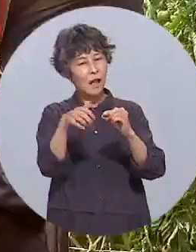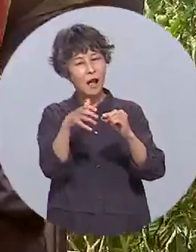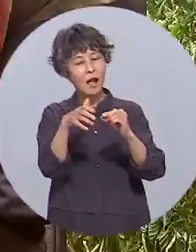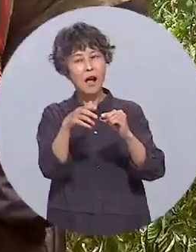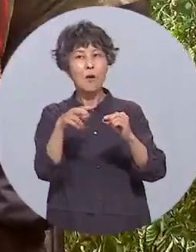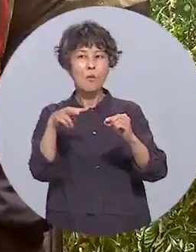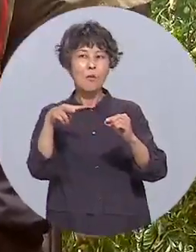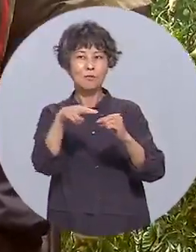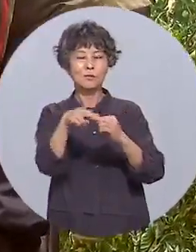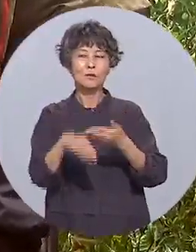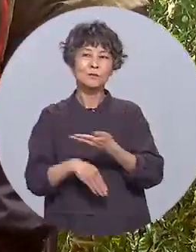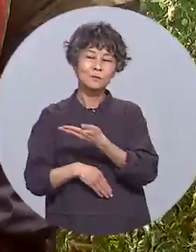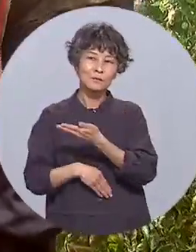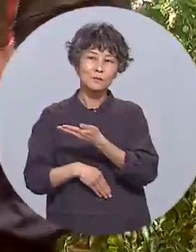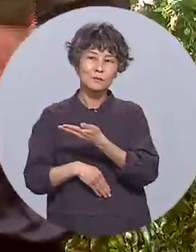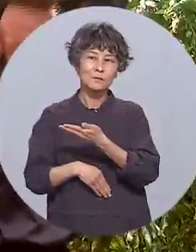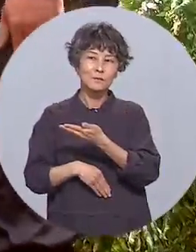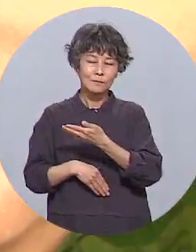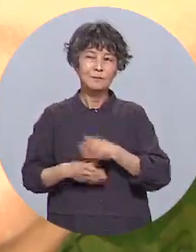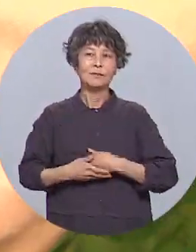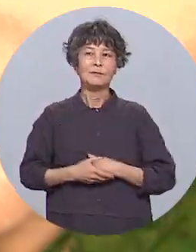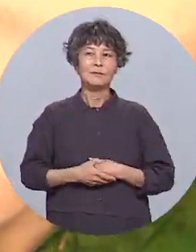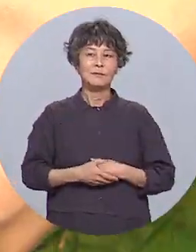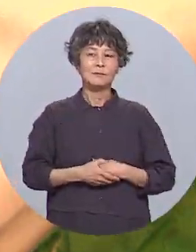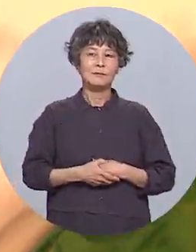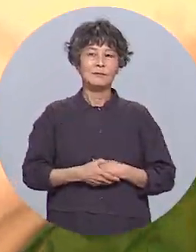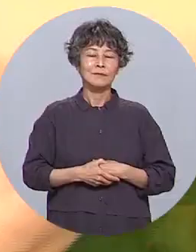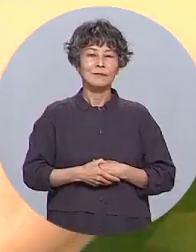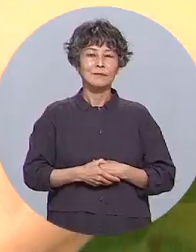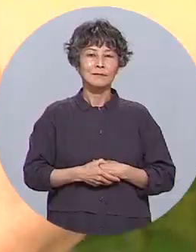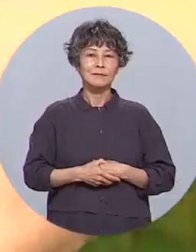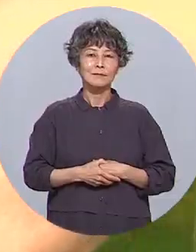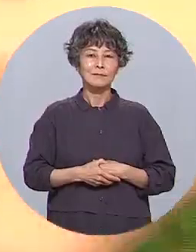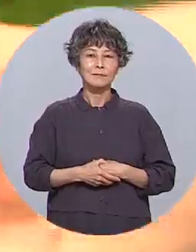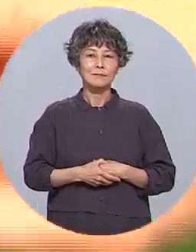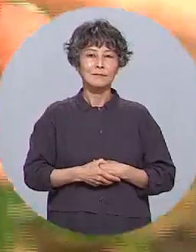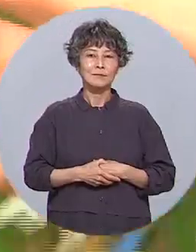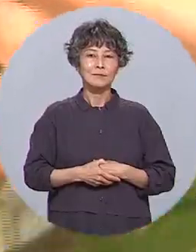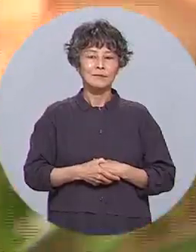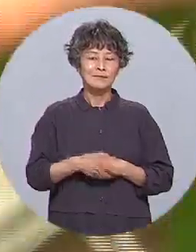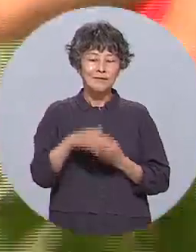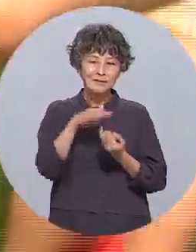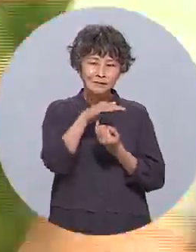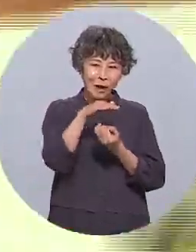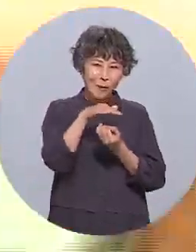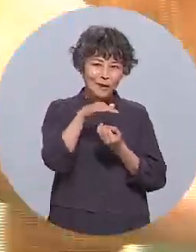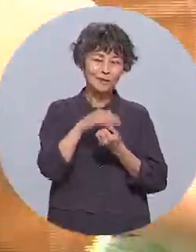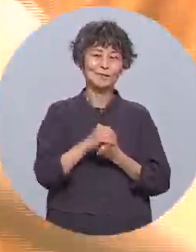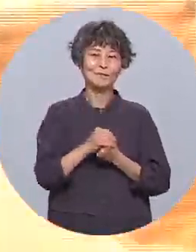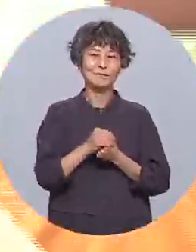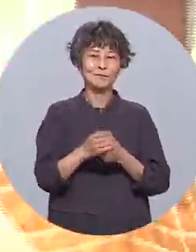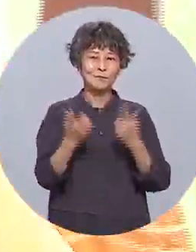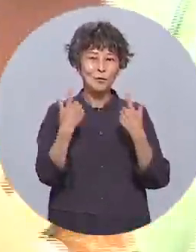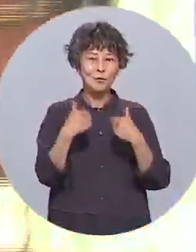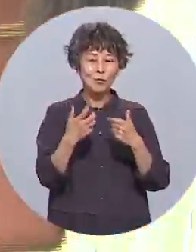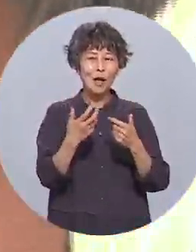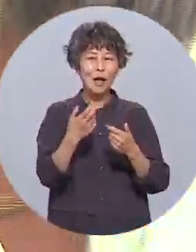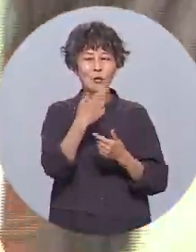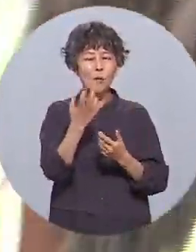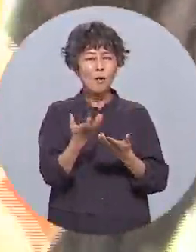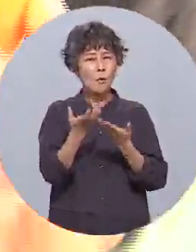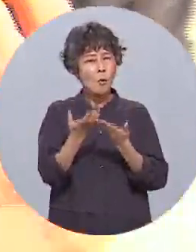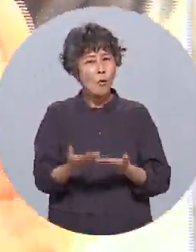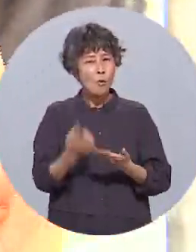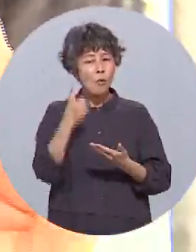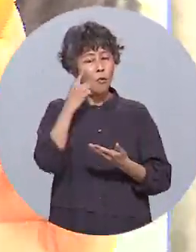ところでハサミをちょきっと、よいしょと。 かわいい。普段トマト持っててこんな